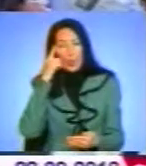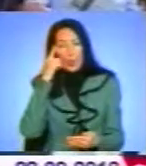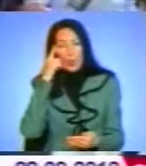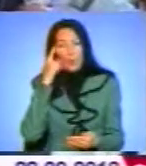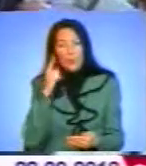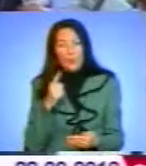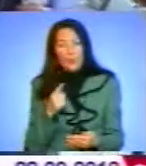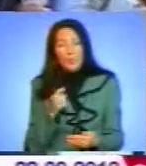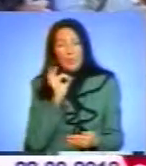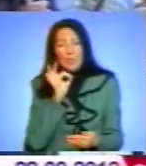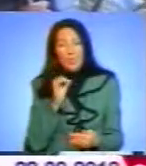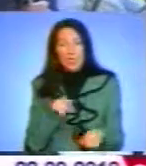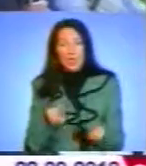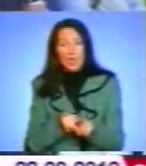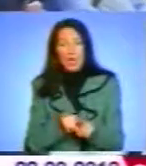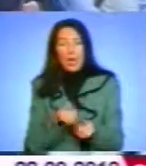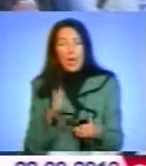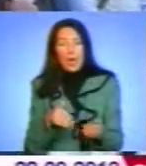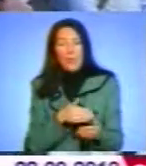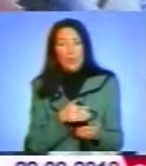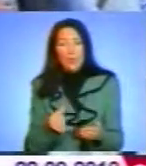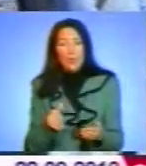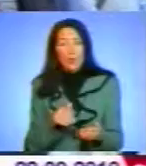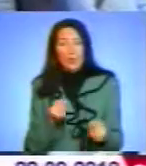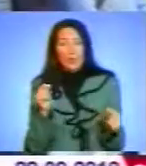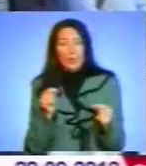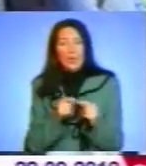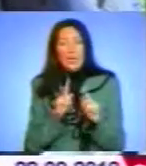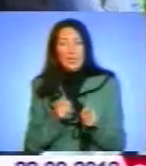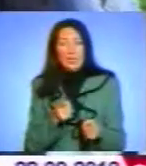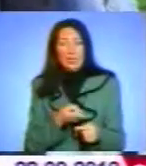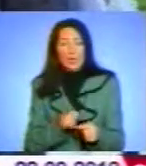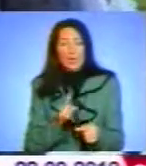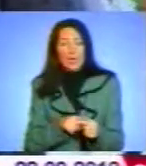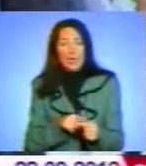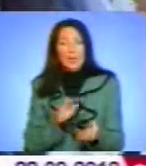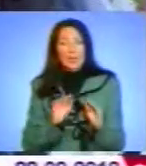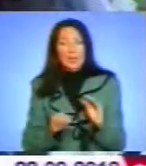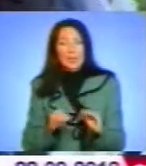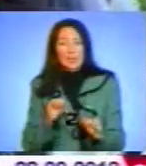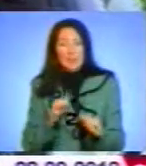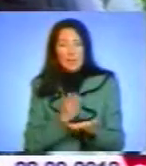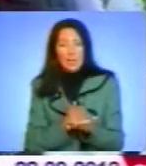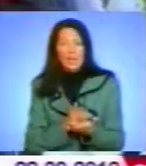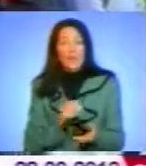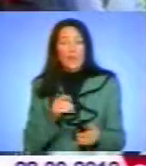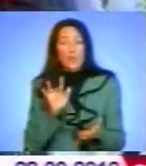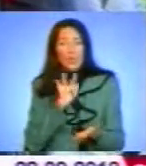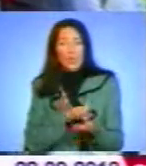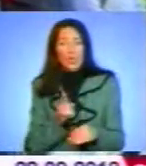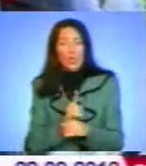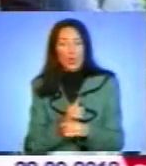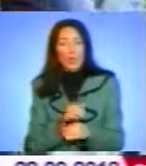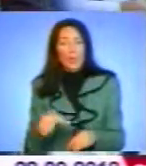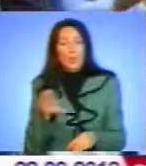ну, скажімо так, абсолютно не відповідає дійсності, яка складається в місті Тернополі, та й не тільки в Тернополі,